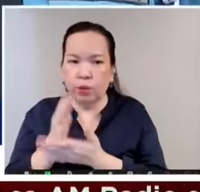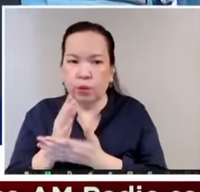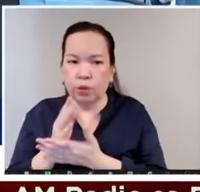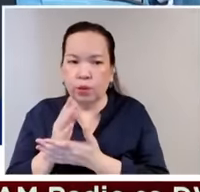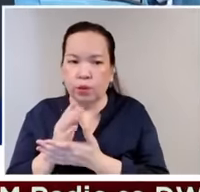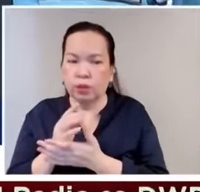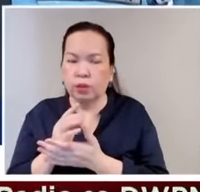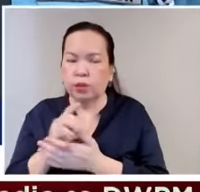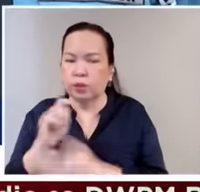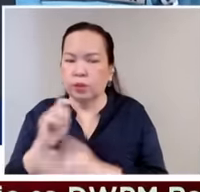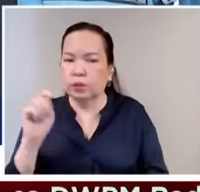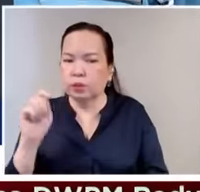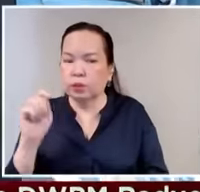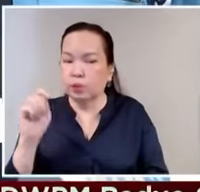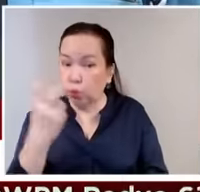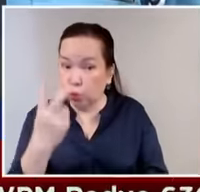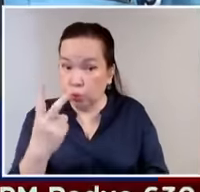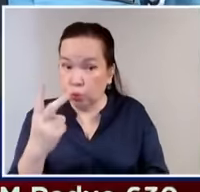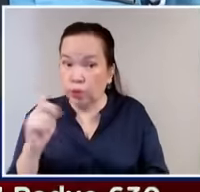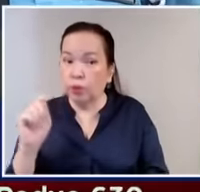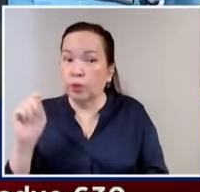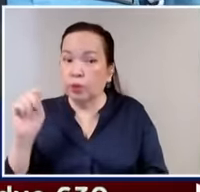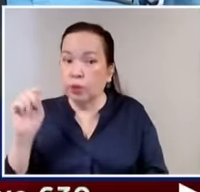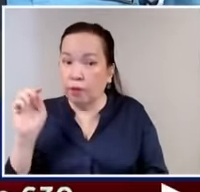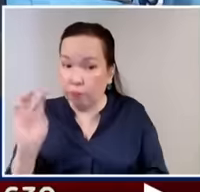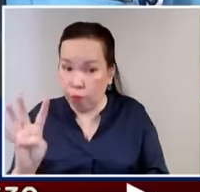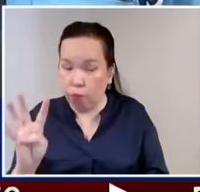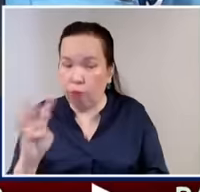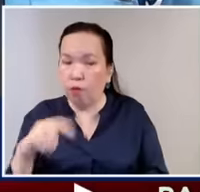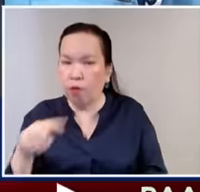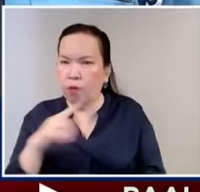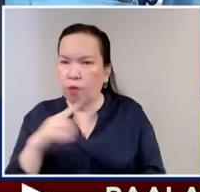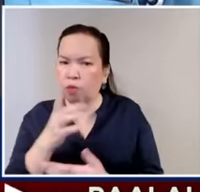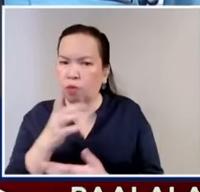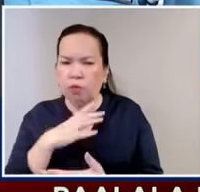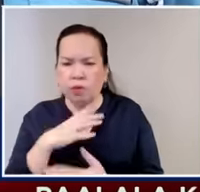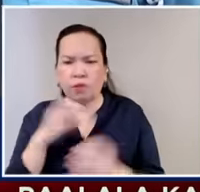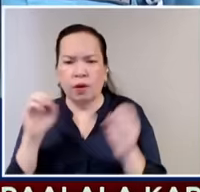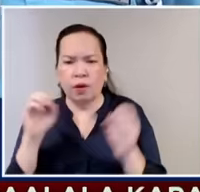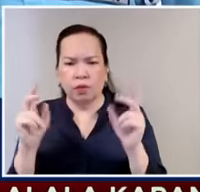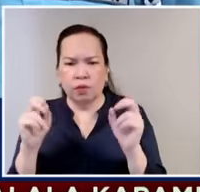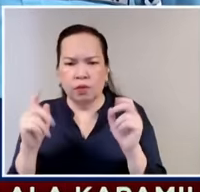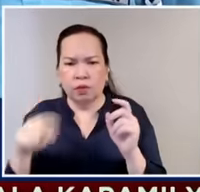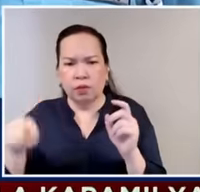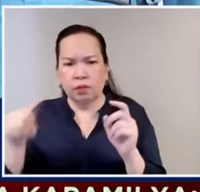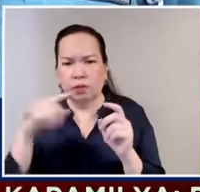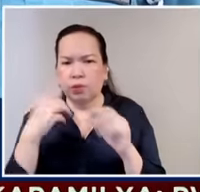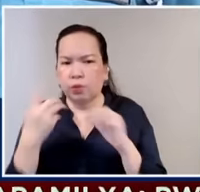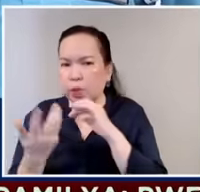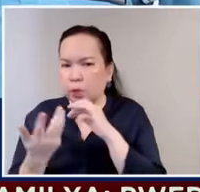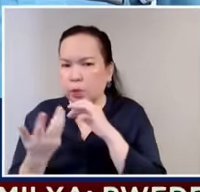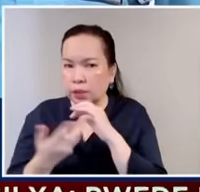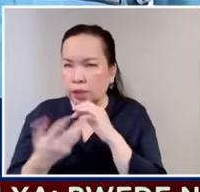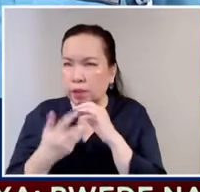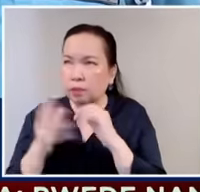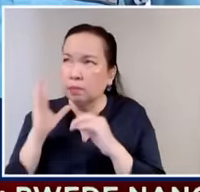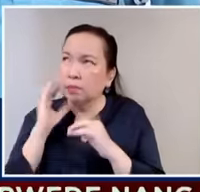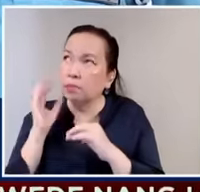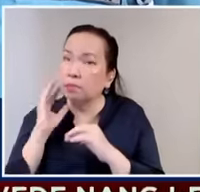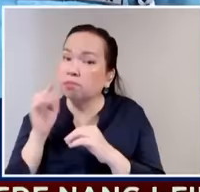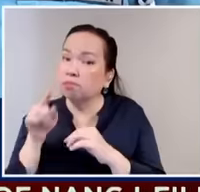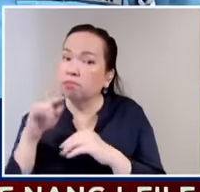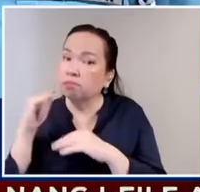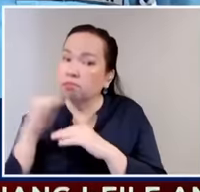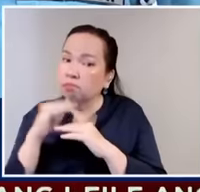no? Maayos naman yung daloy ng mga pasahero, no? Maayos din yung check-in